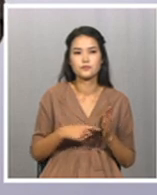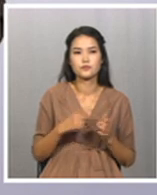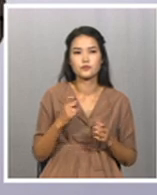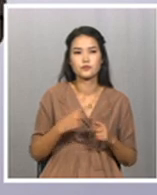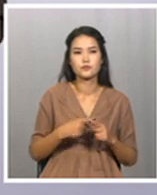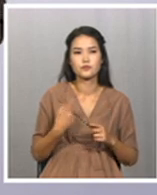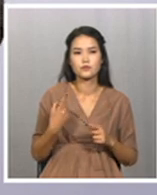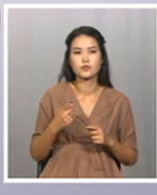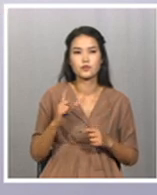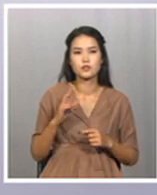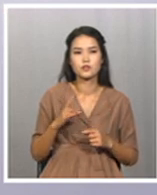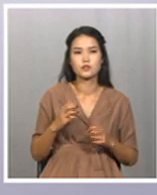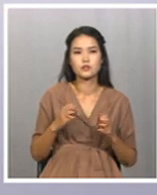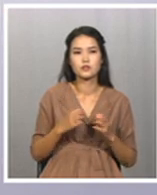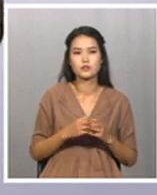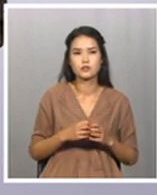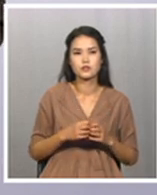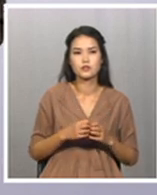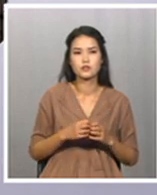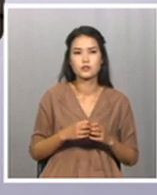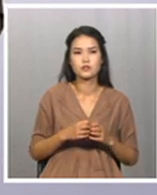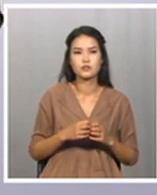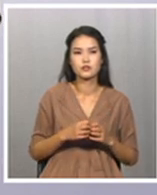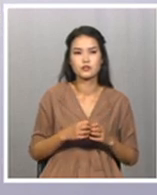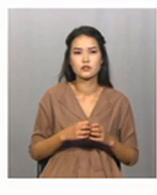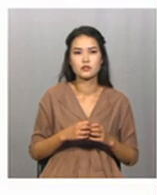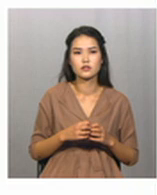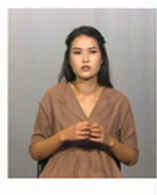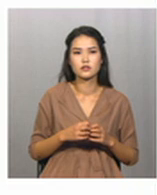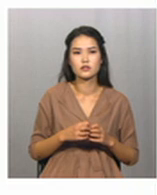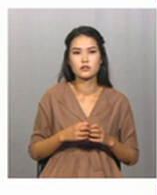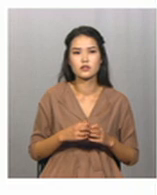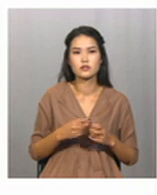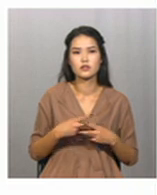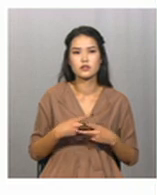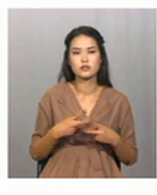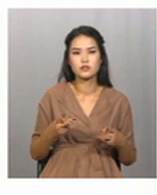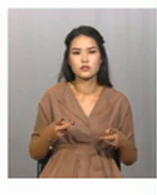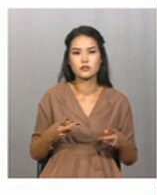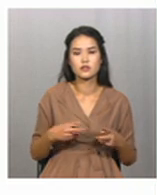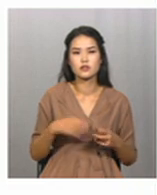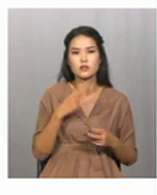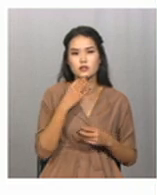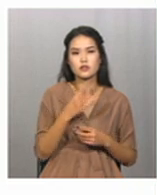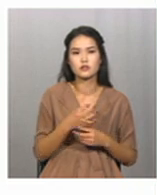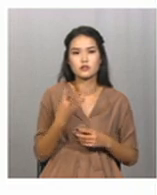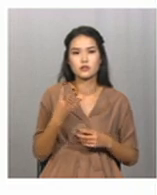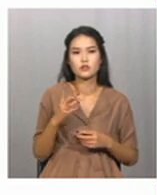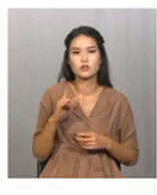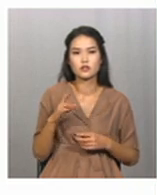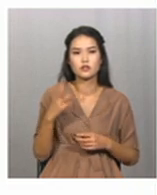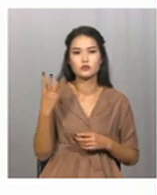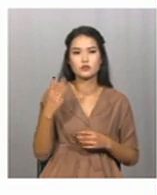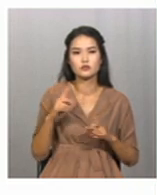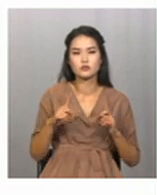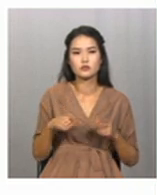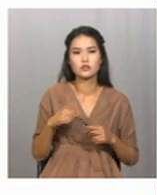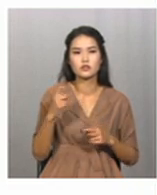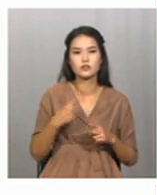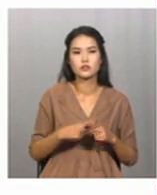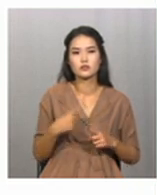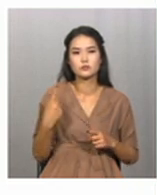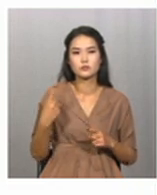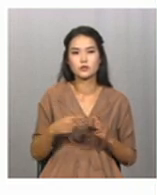қосылған 1 көбейтілген 10-ның натурал логарифмі. Сол кезде жауабы 4 көбейтілген х